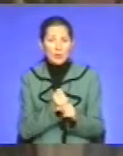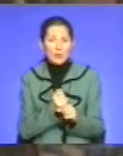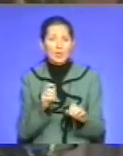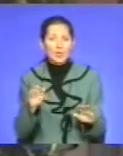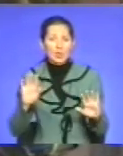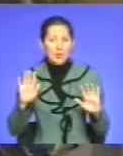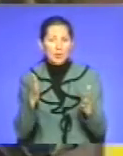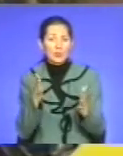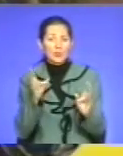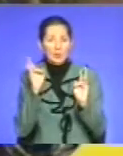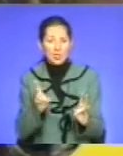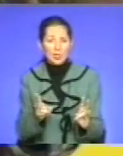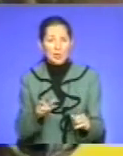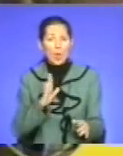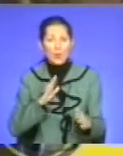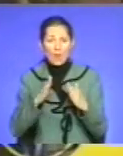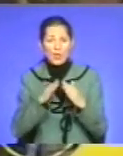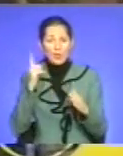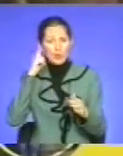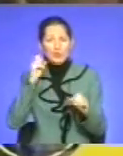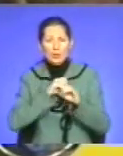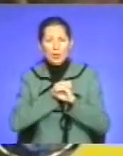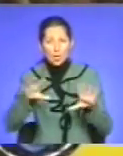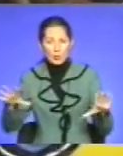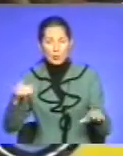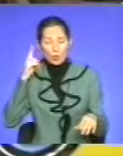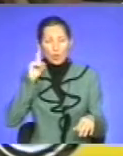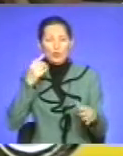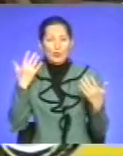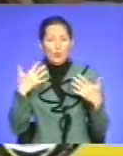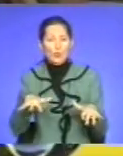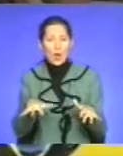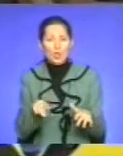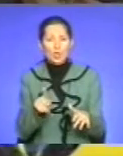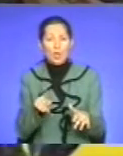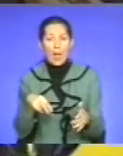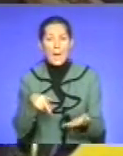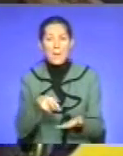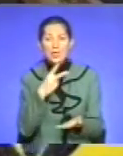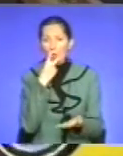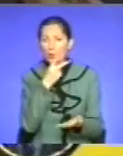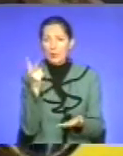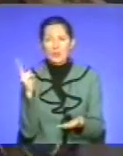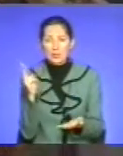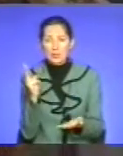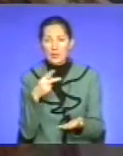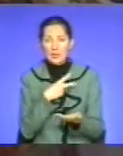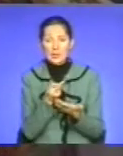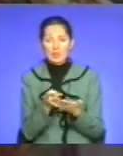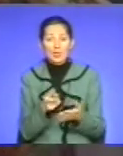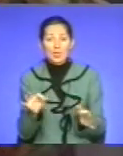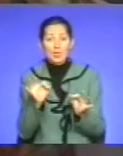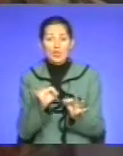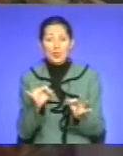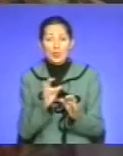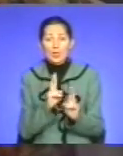що гримнуло. Але я думала, щось таке впало десь чи щось. Вийшла, поглядалася, дивлюся, нема